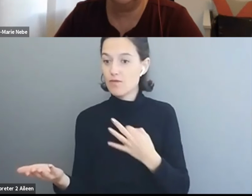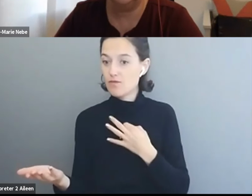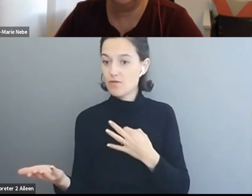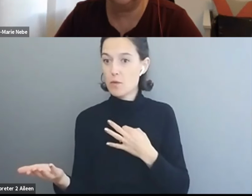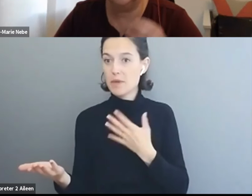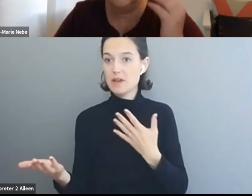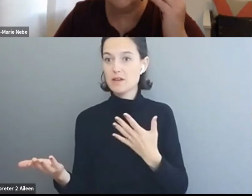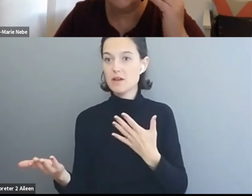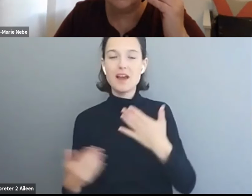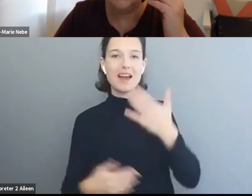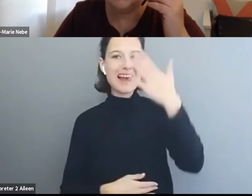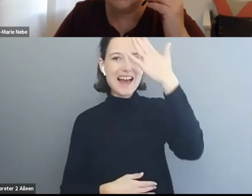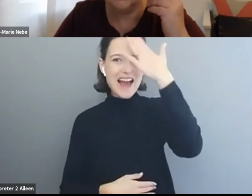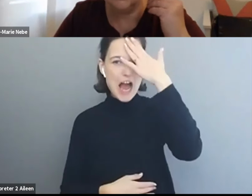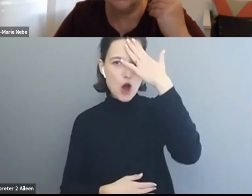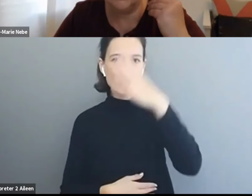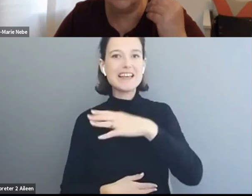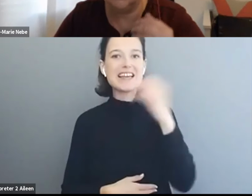den Hauptgewinn